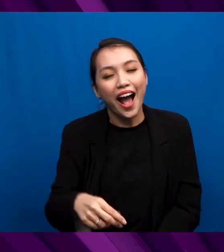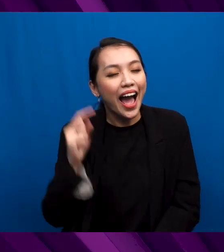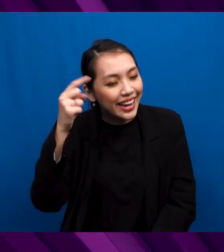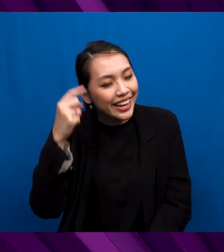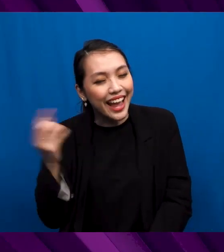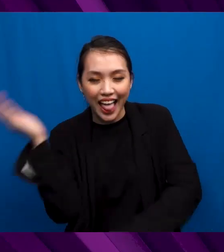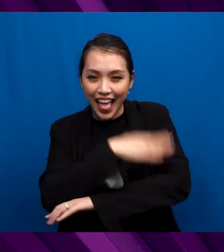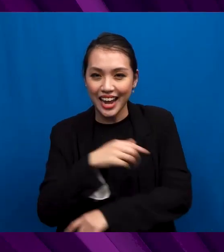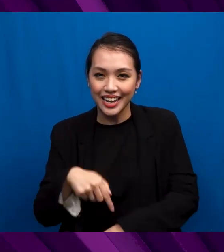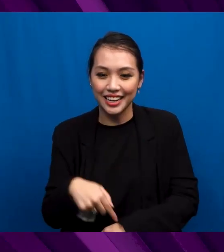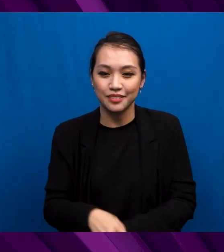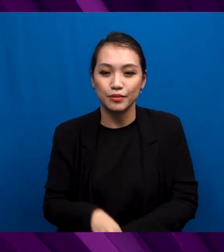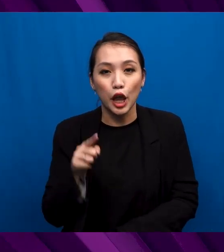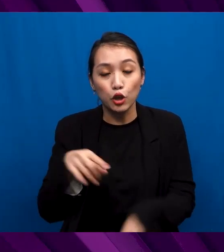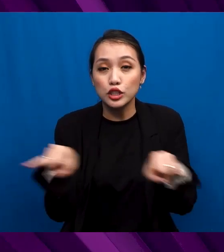Lewi,